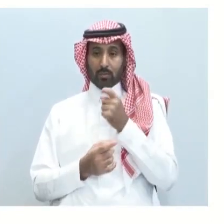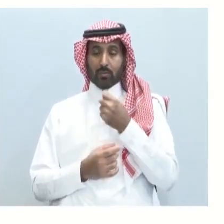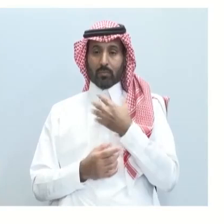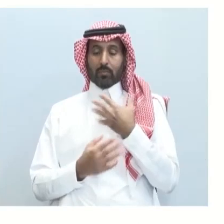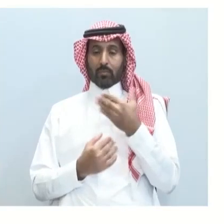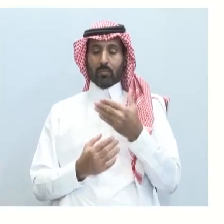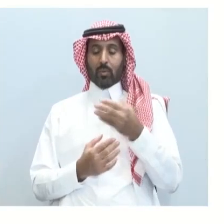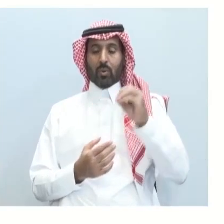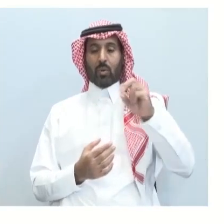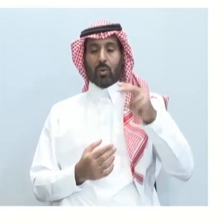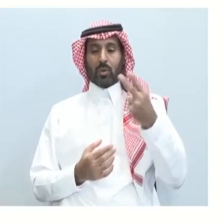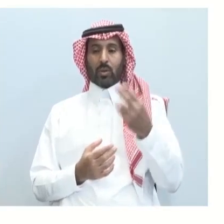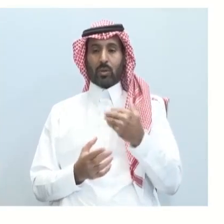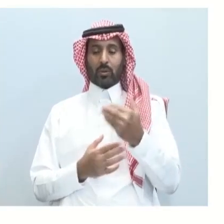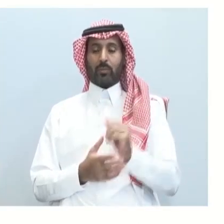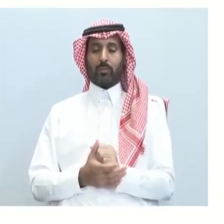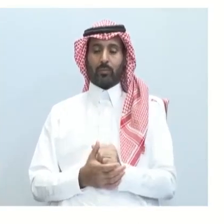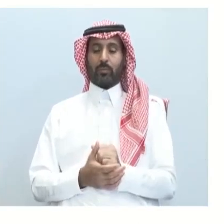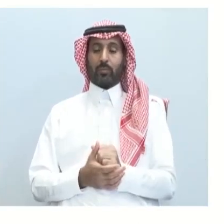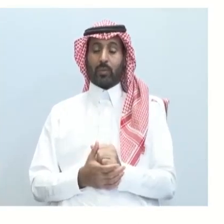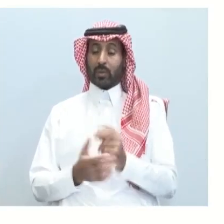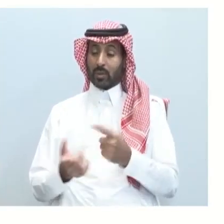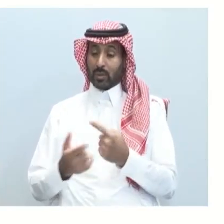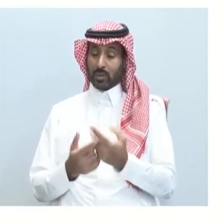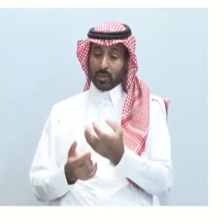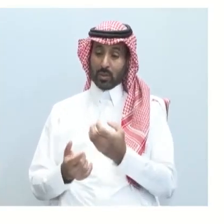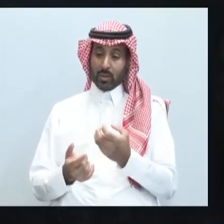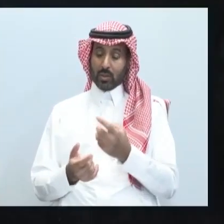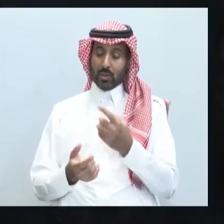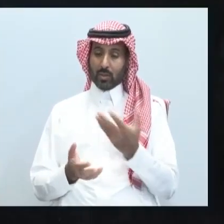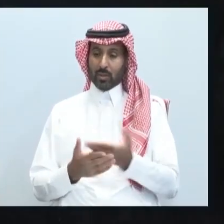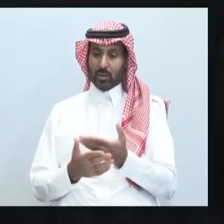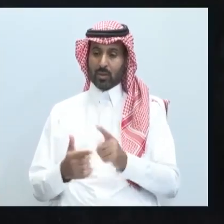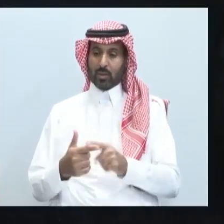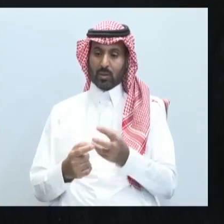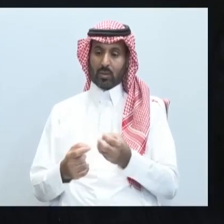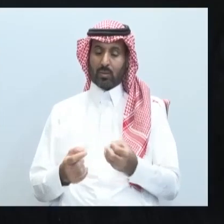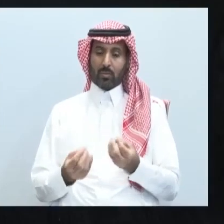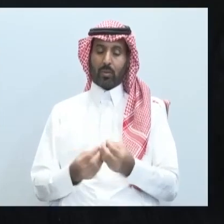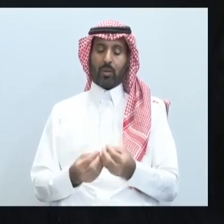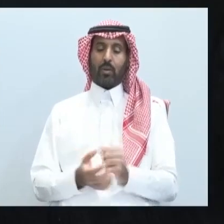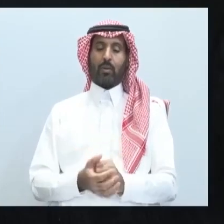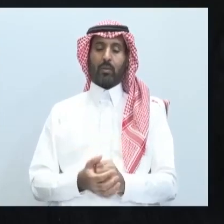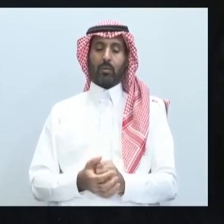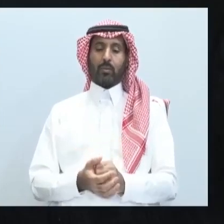في الكوره سالبيه ما بين الهيدروجين والاكسجين تكسب الماده ايش تجعلها تتاين في الماء